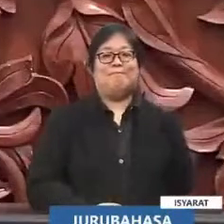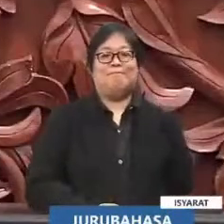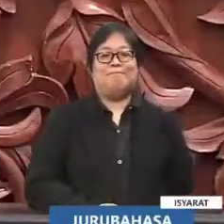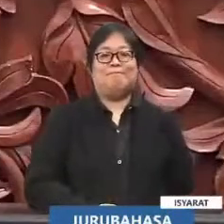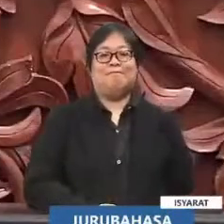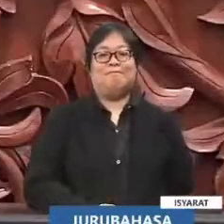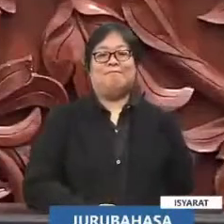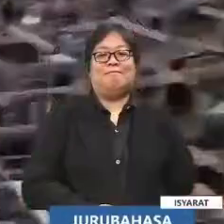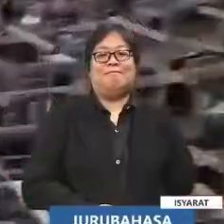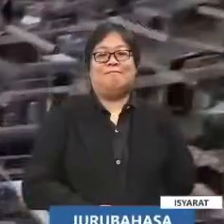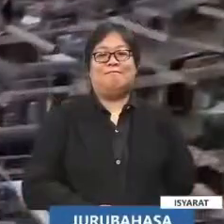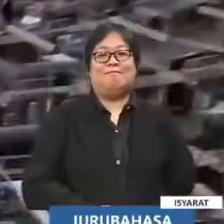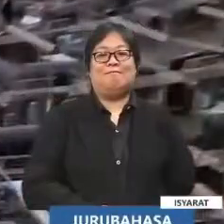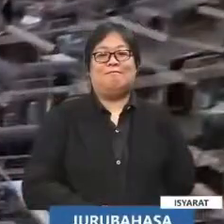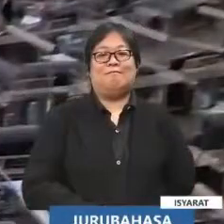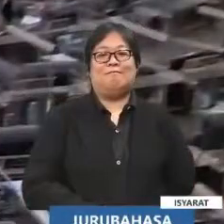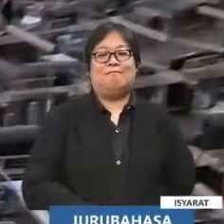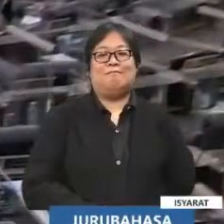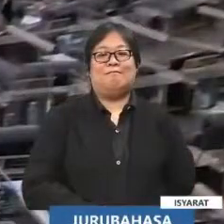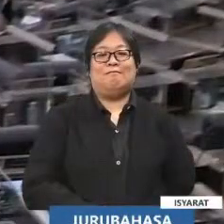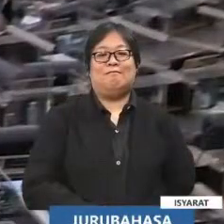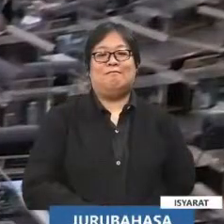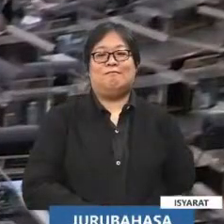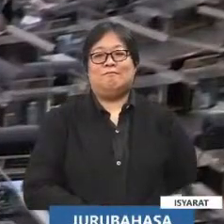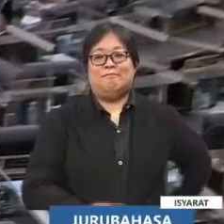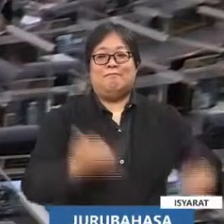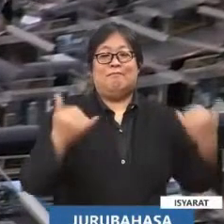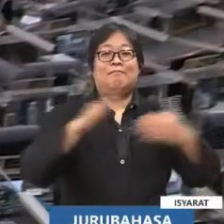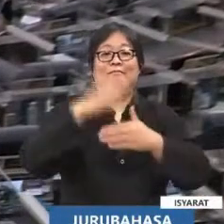Terima kasih Yang Berhormat Timbalan Menteri. Yang Berhormat semua, sekarang tamatlah sesi untuk